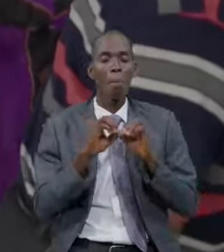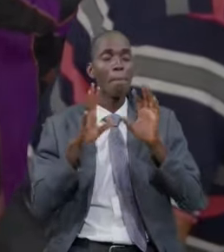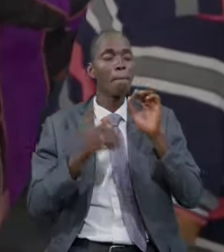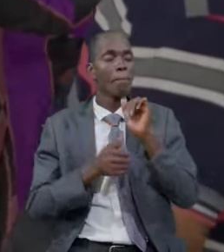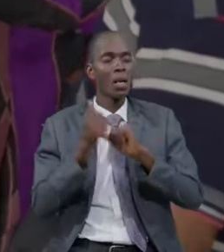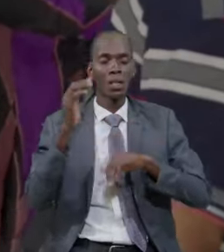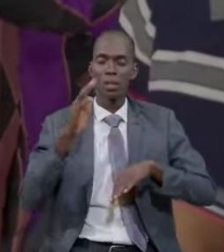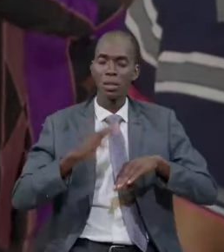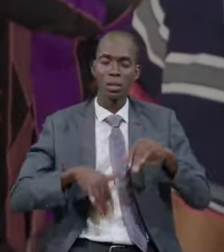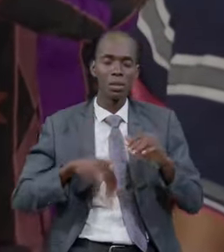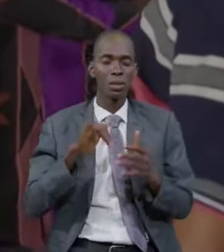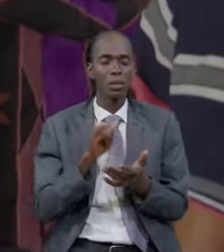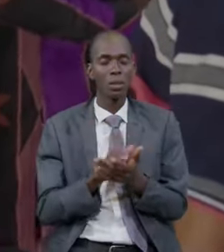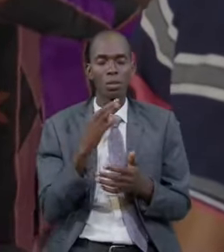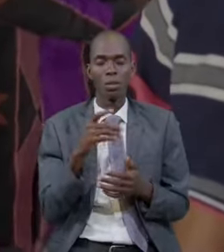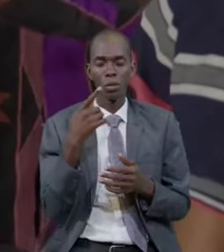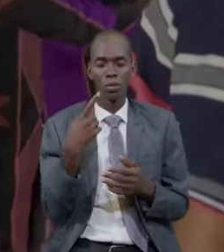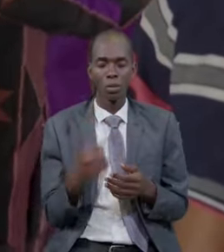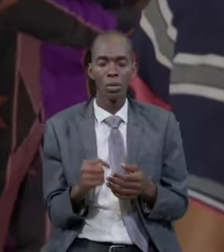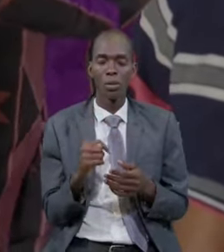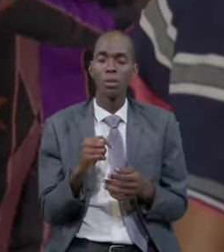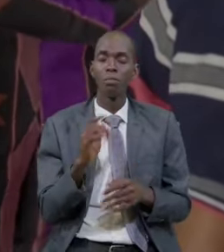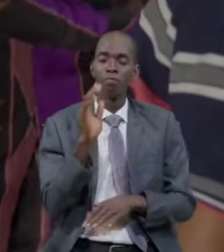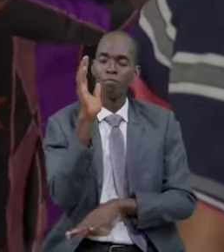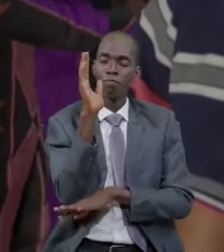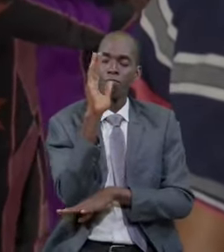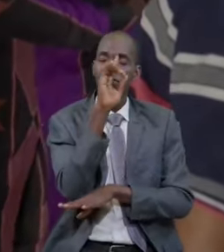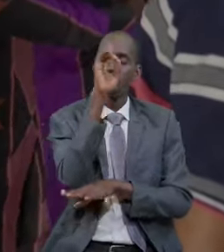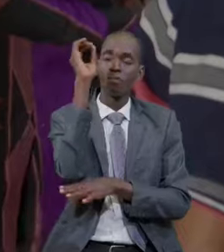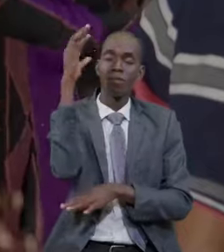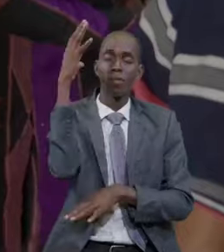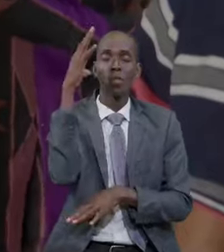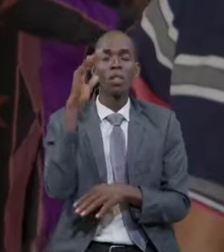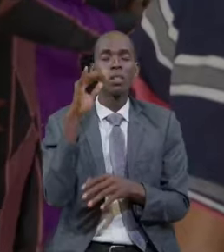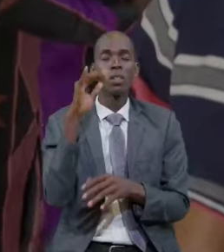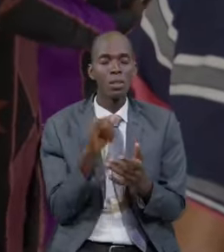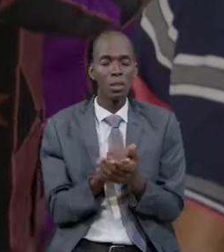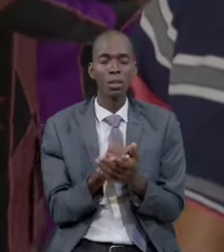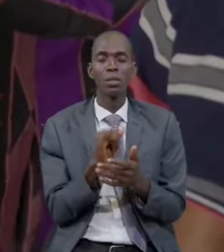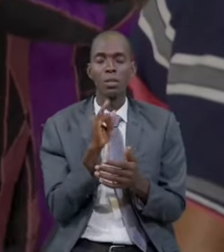plus éclatant que le soleil de la transfiguration.